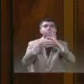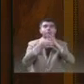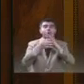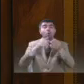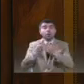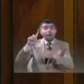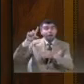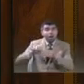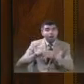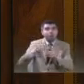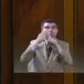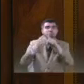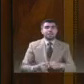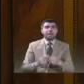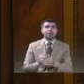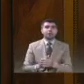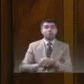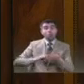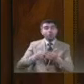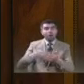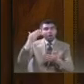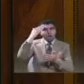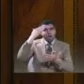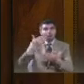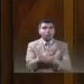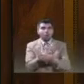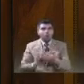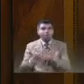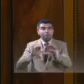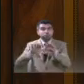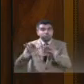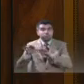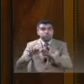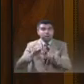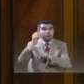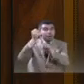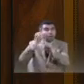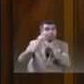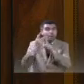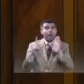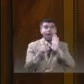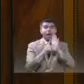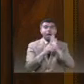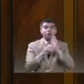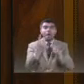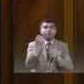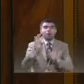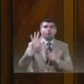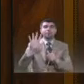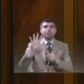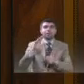خفض معدل المديونية. وهذا ما جسدته الحكومة على أرض الواقع بمناسبة إعداد مشروع قانون المالية لسنة